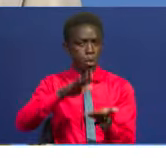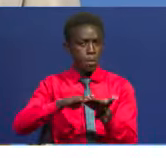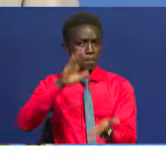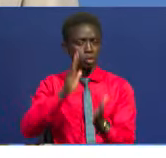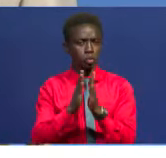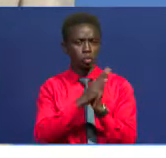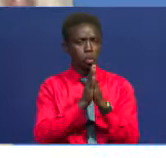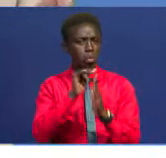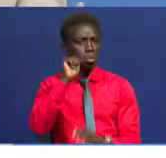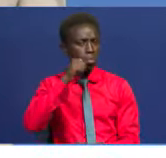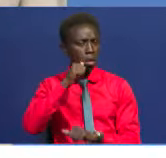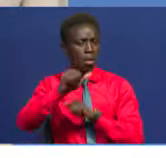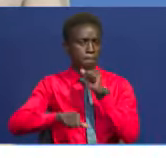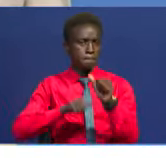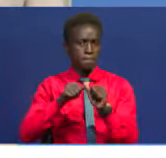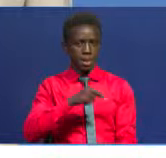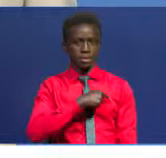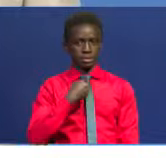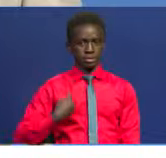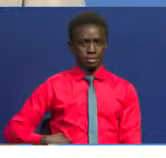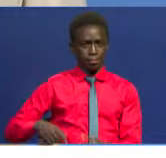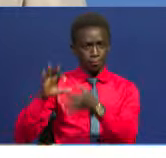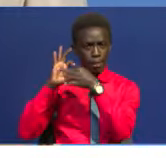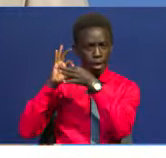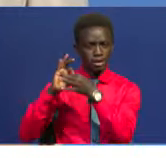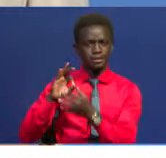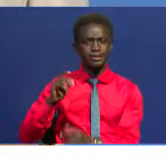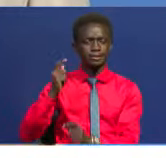yanayovutia kuhusu utamaduni na